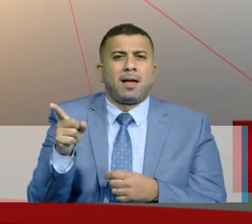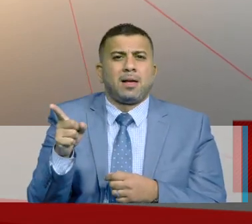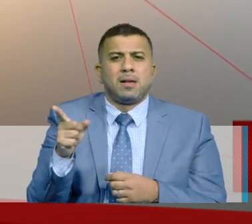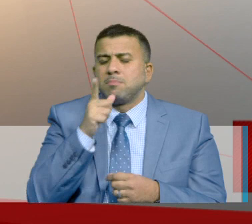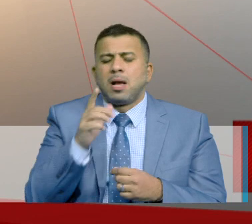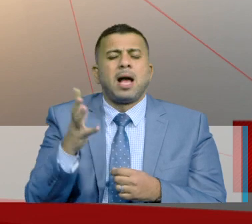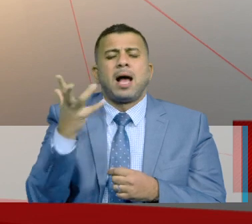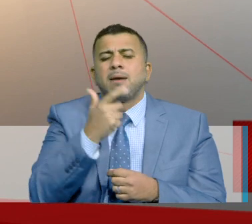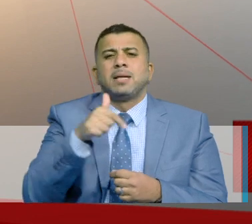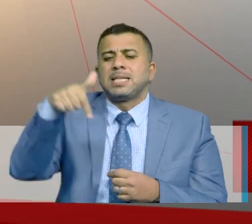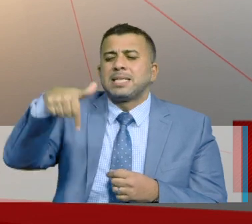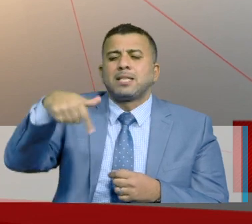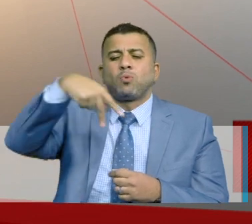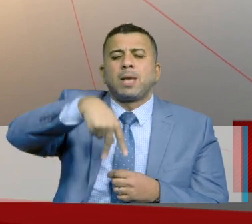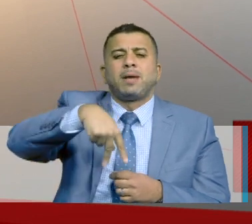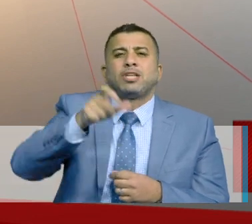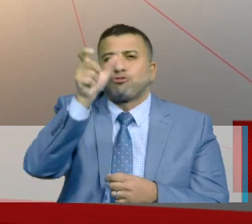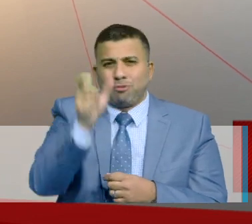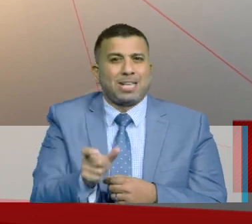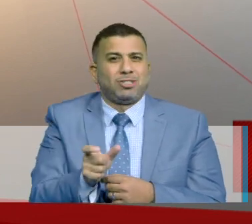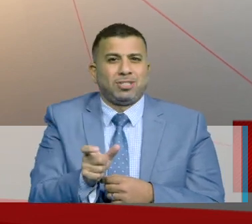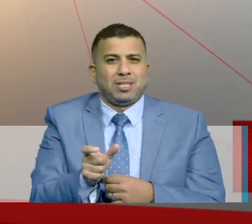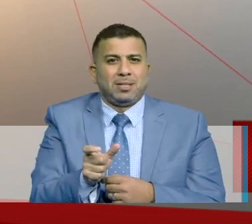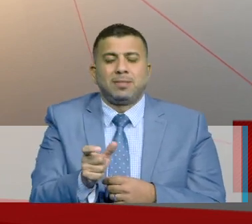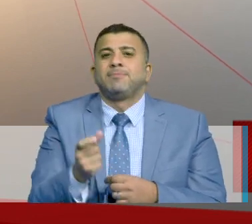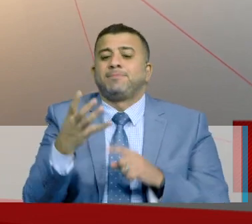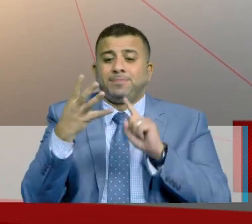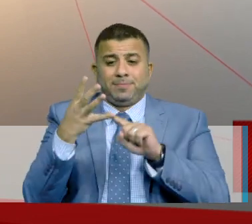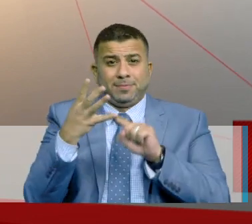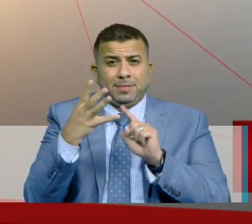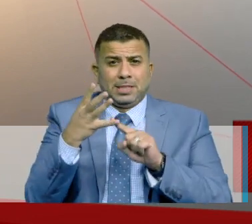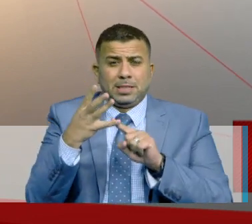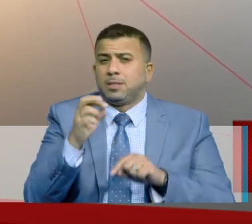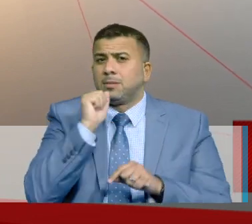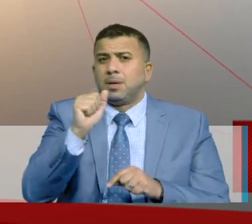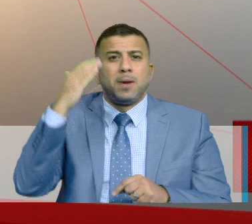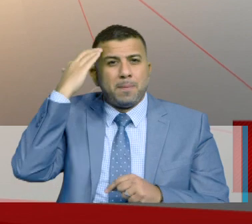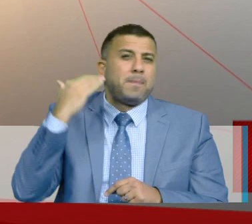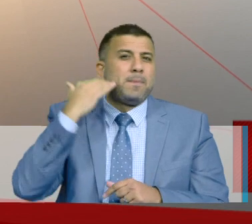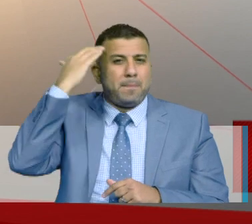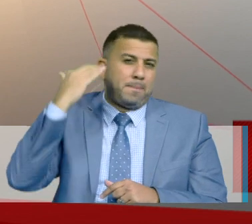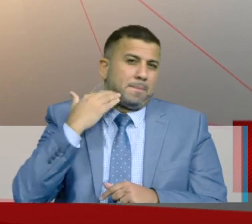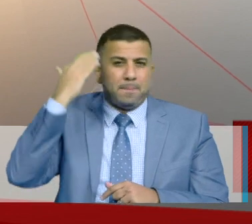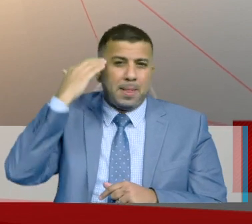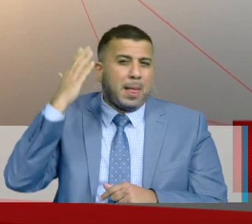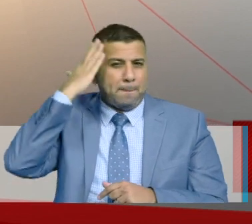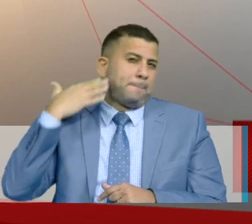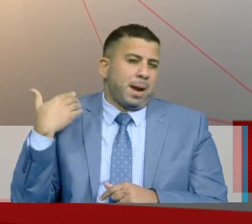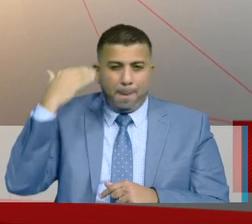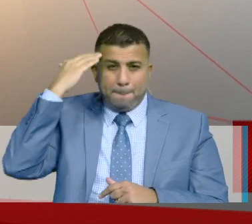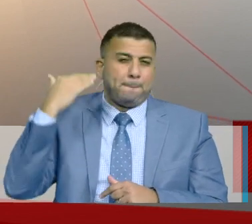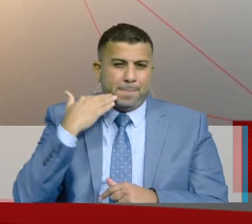حوالي 86 حاله اما السعر الرابعه حاله سيداتي امين المراه